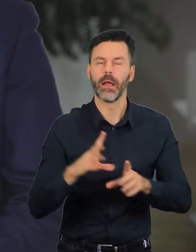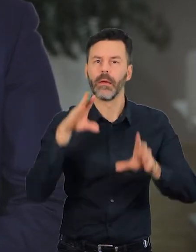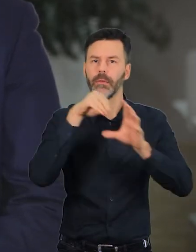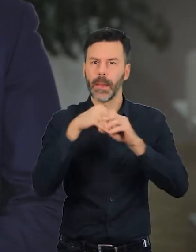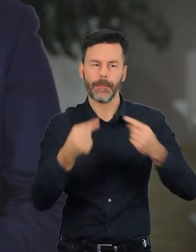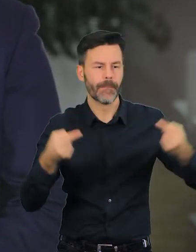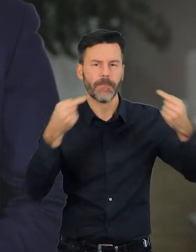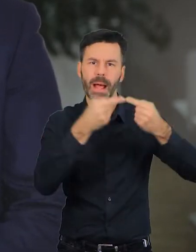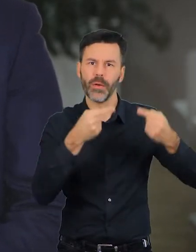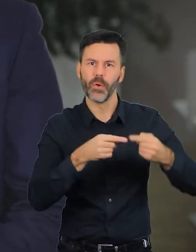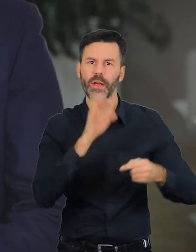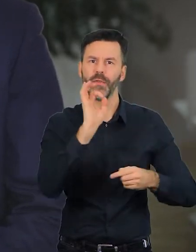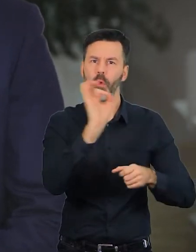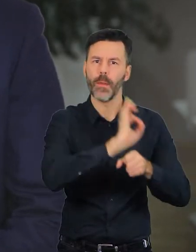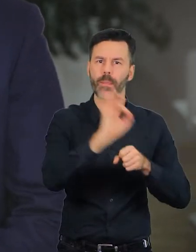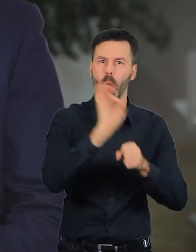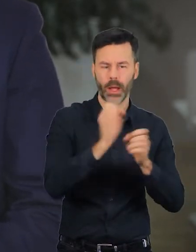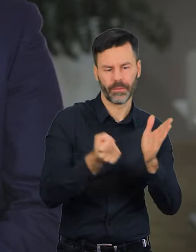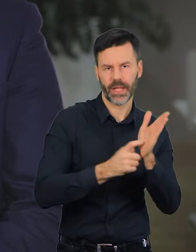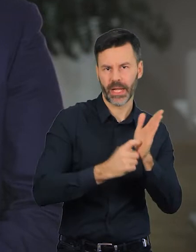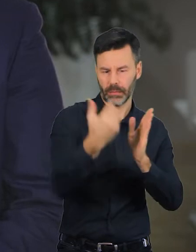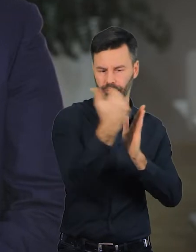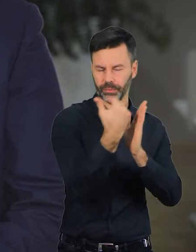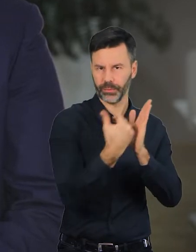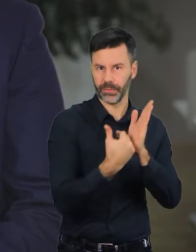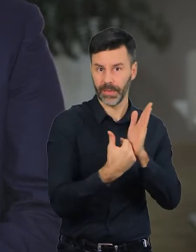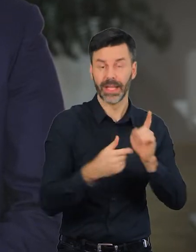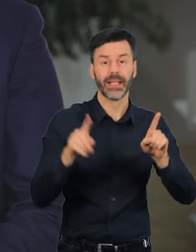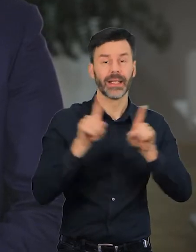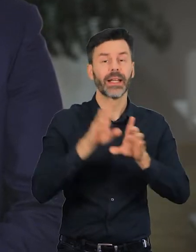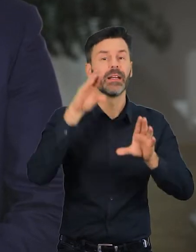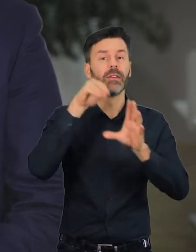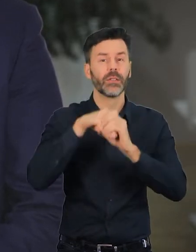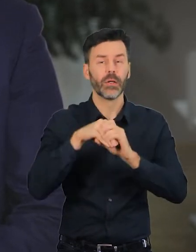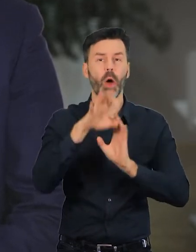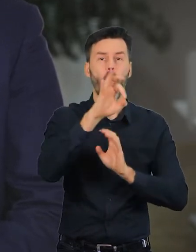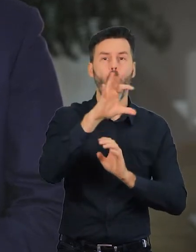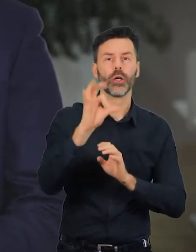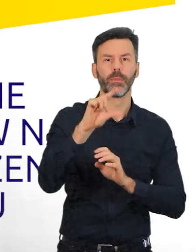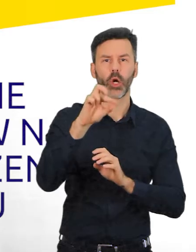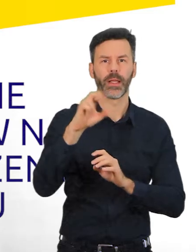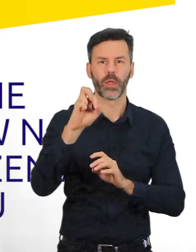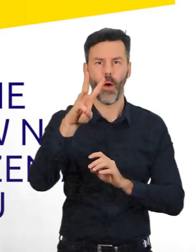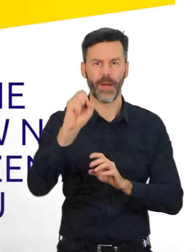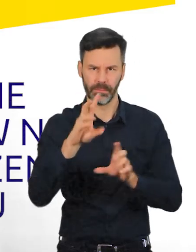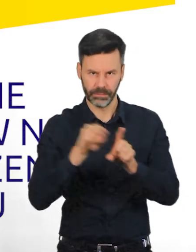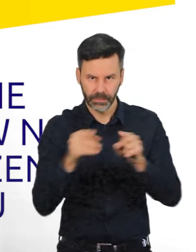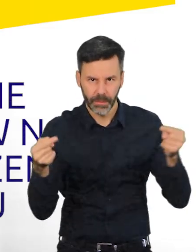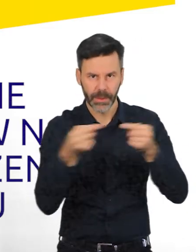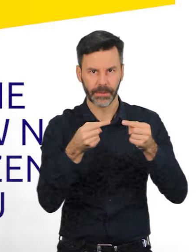są w obowiązujących dla Waszego projektu wytycznych oraz w szczegółowym opisie osi priorytetowych.